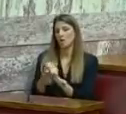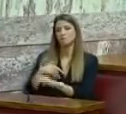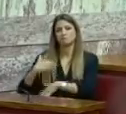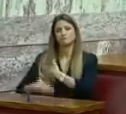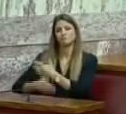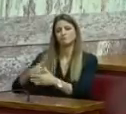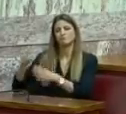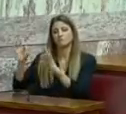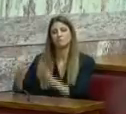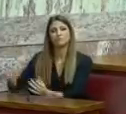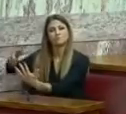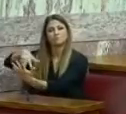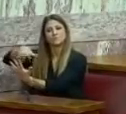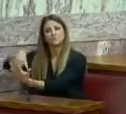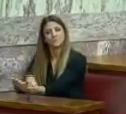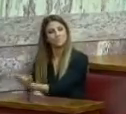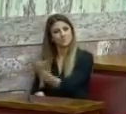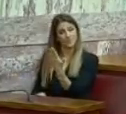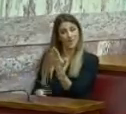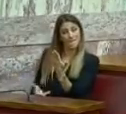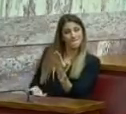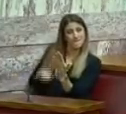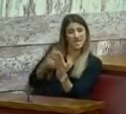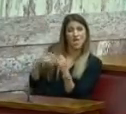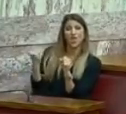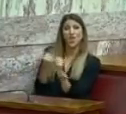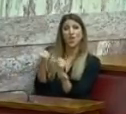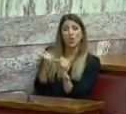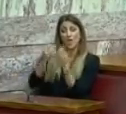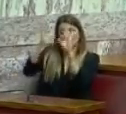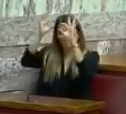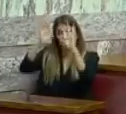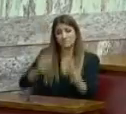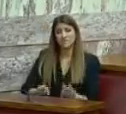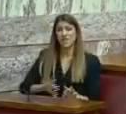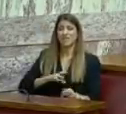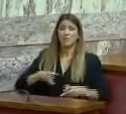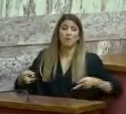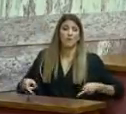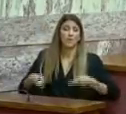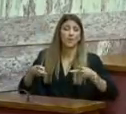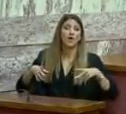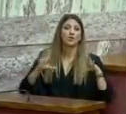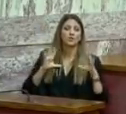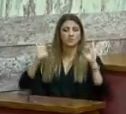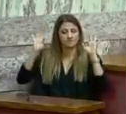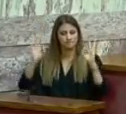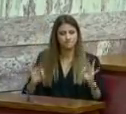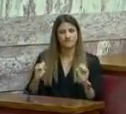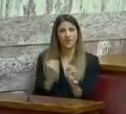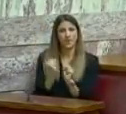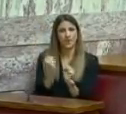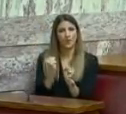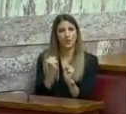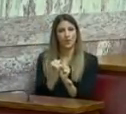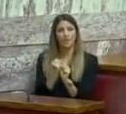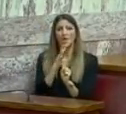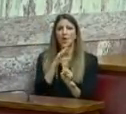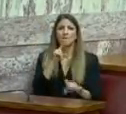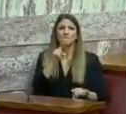Τεκμηρίωση μετά από βάσανο και όχι αυτά που προσπαθούν κάποιοι να παρουσιάσουν ότι